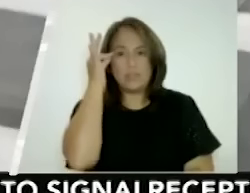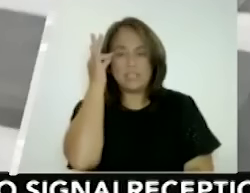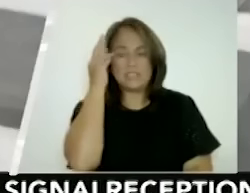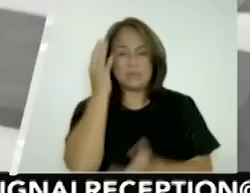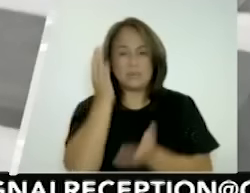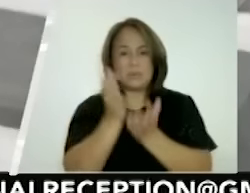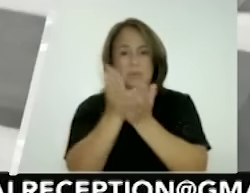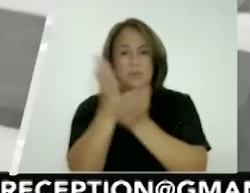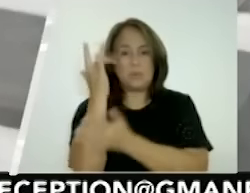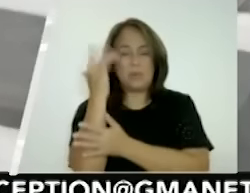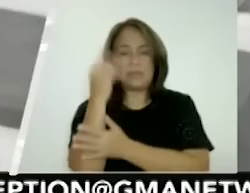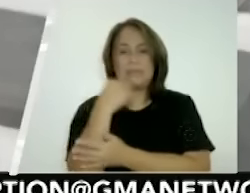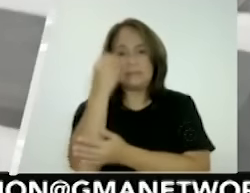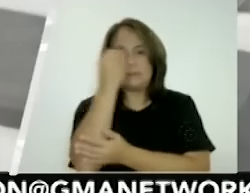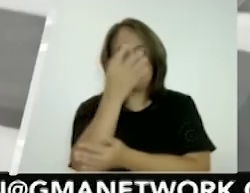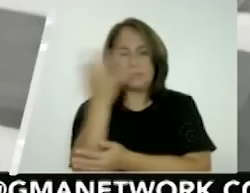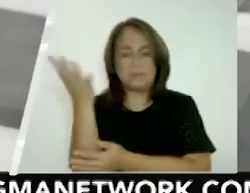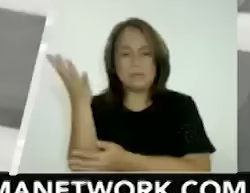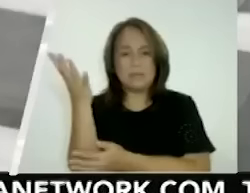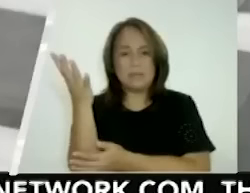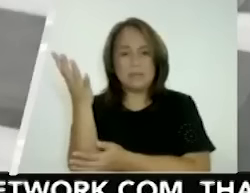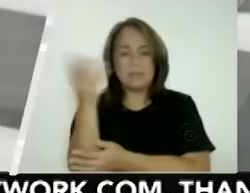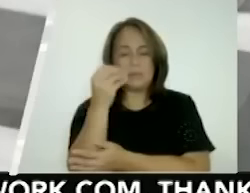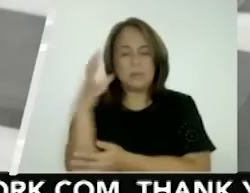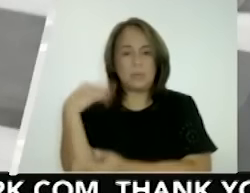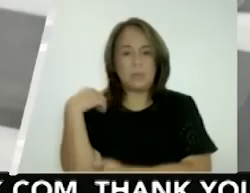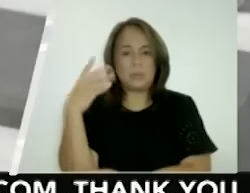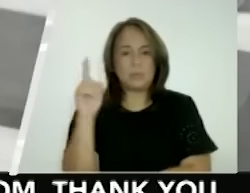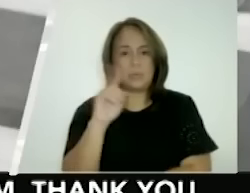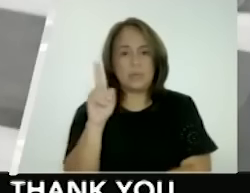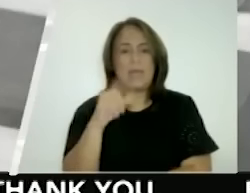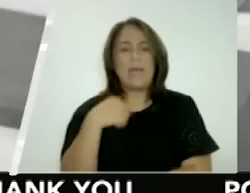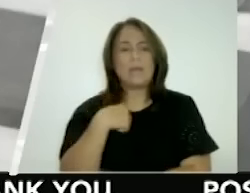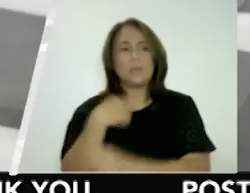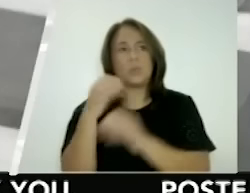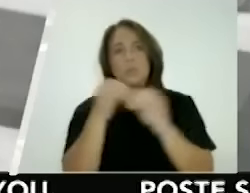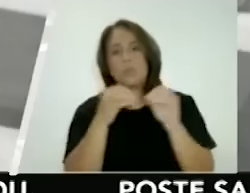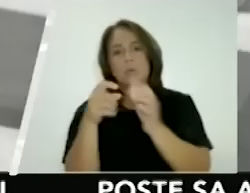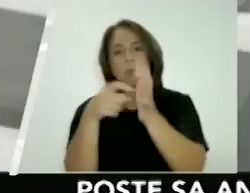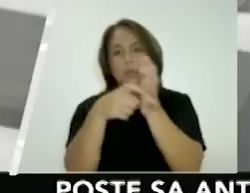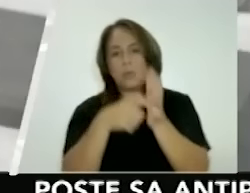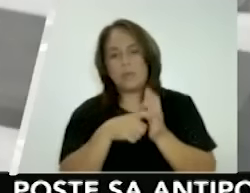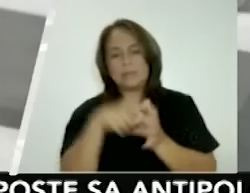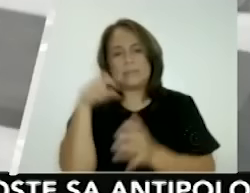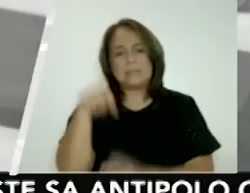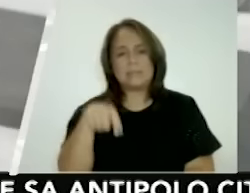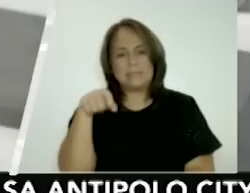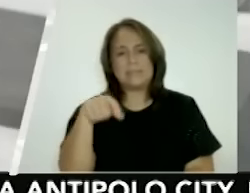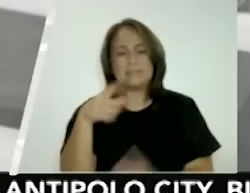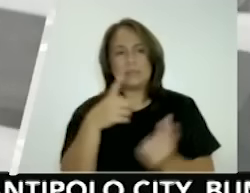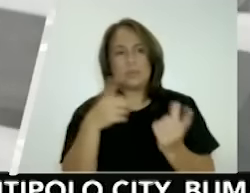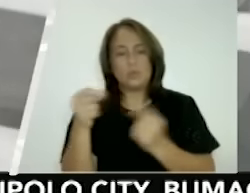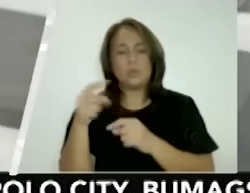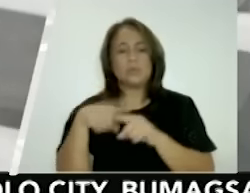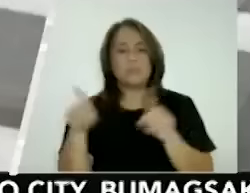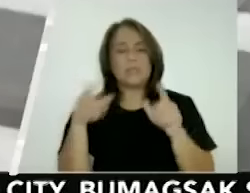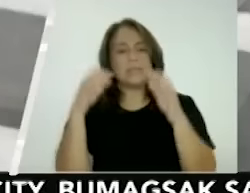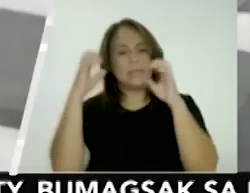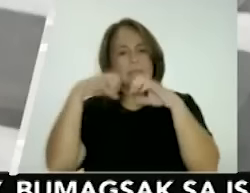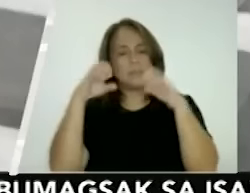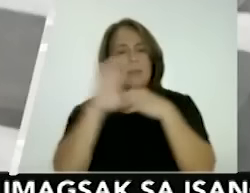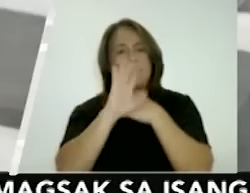sa atin ng ilang mga opisyal dito ay may operational requirements daw itong ginawa ngayong araw, pero inaasahang babalik din ito